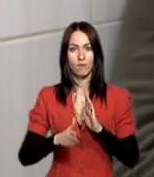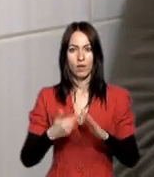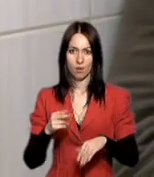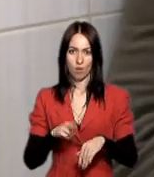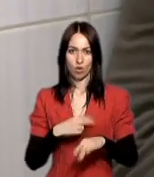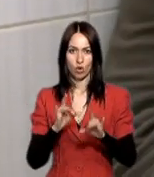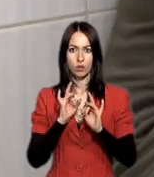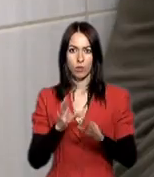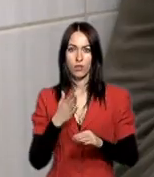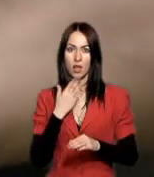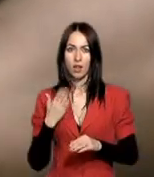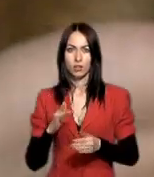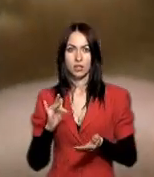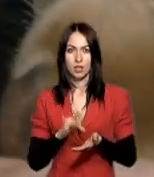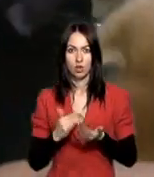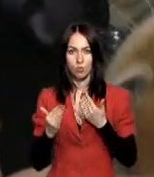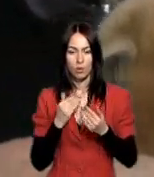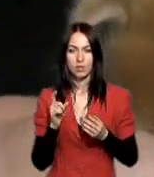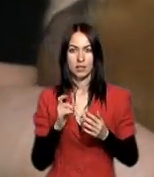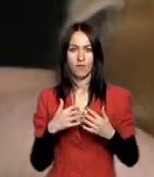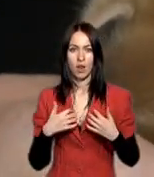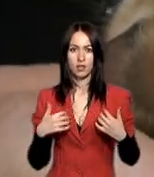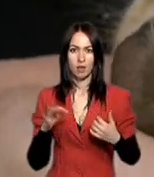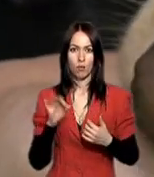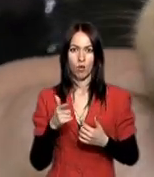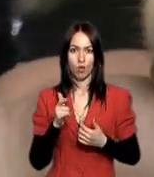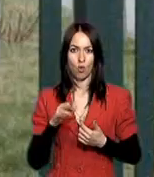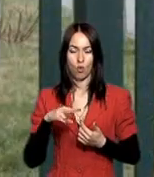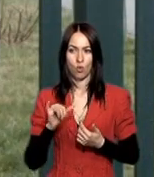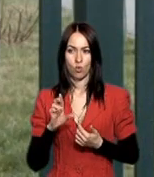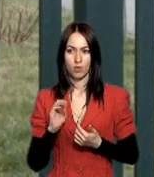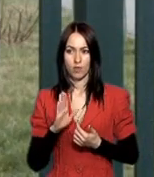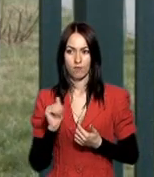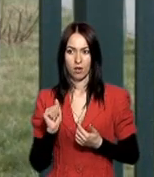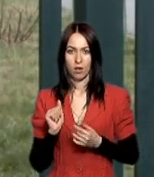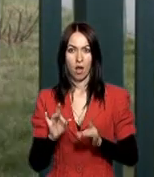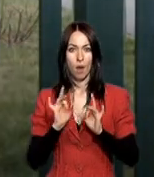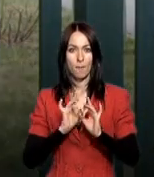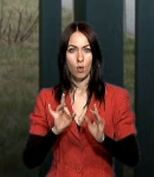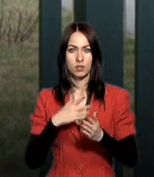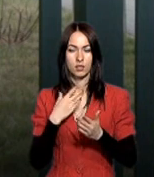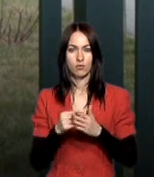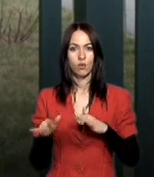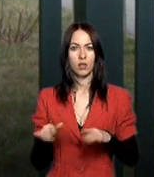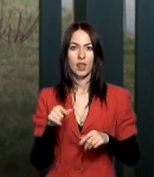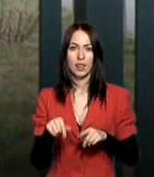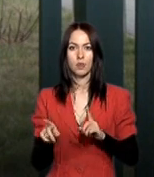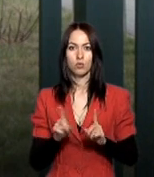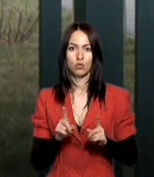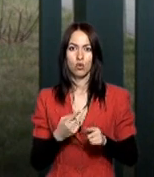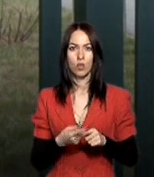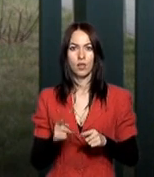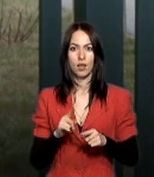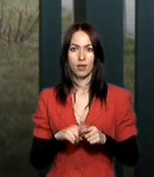поліцію, розповідає речниця Центру поводження з тваринами Ольга Голубєва. Пояснив свої дії тим, що